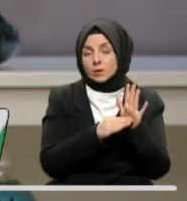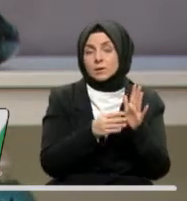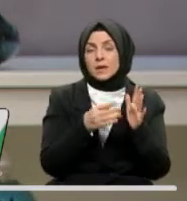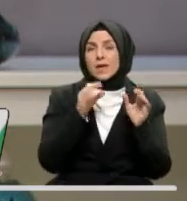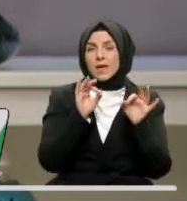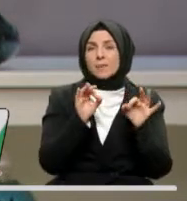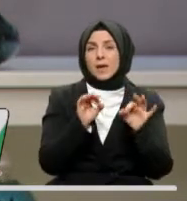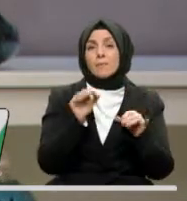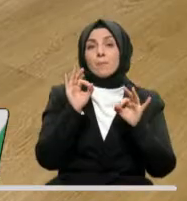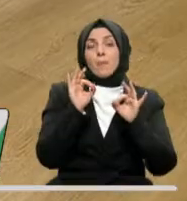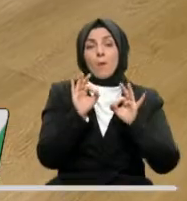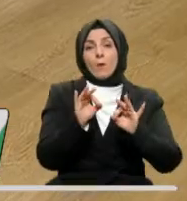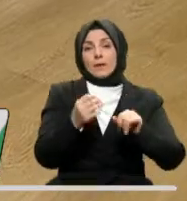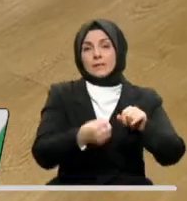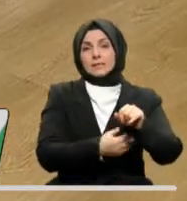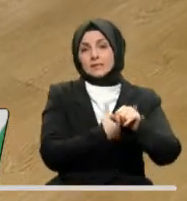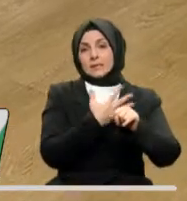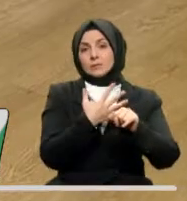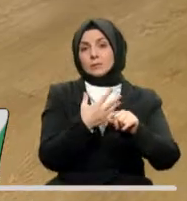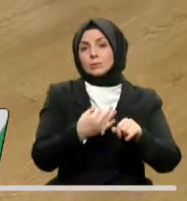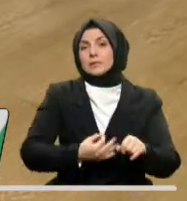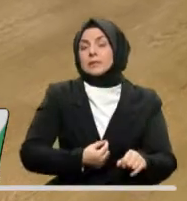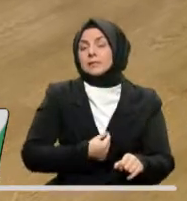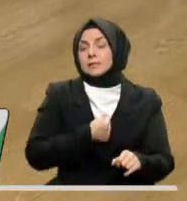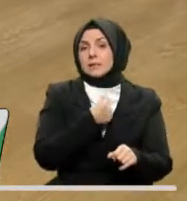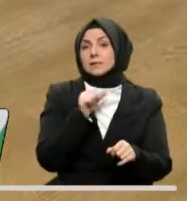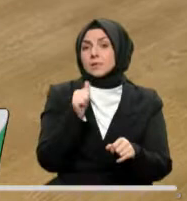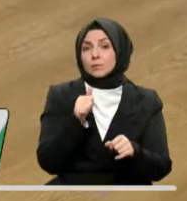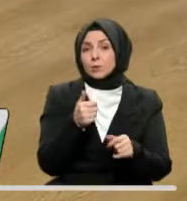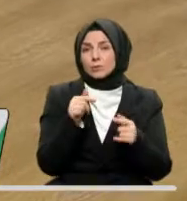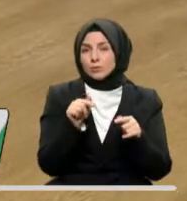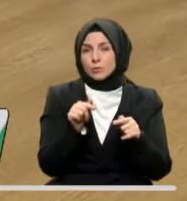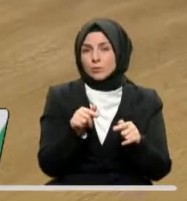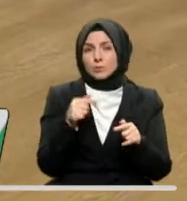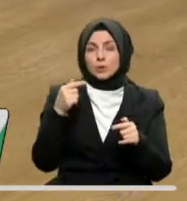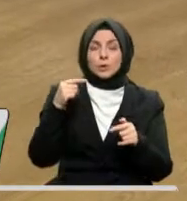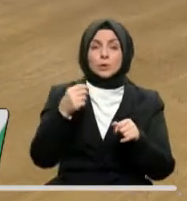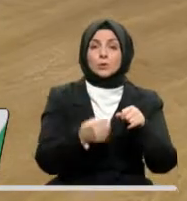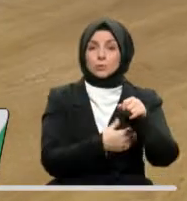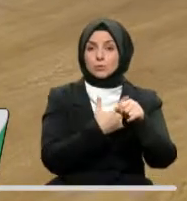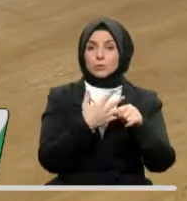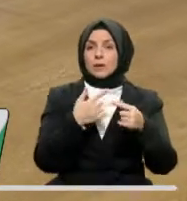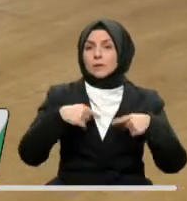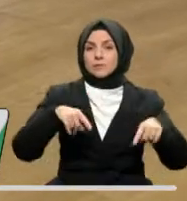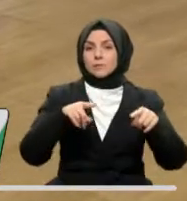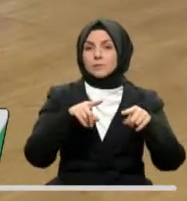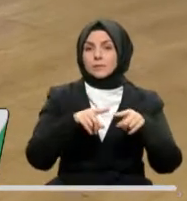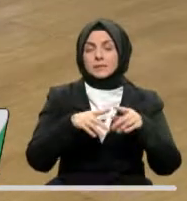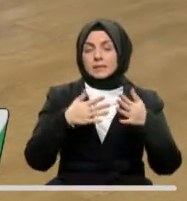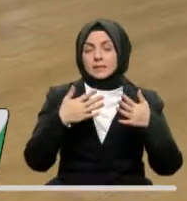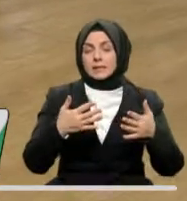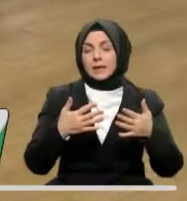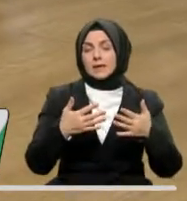duygusu bize bize nelere mal oluyor buz neler artı olarak hissettiriyor ya da yaşatıyor değersizlik duygusu